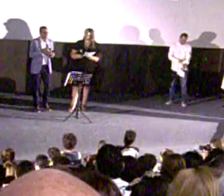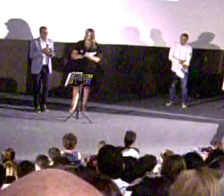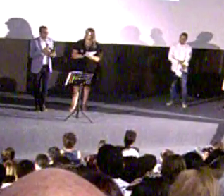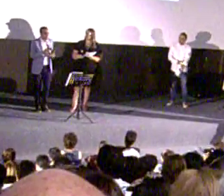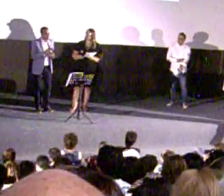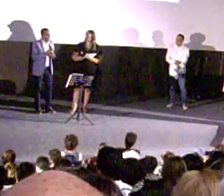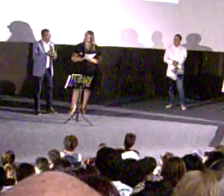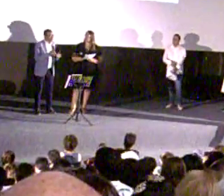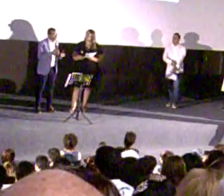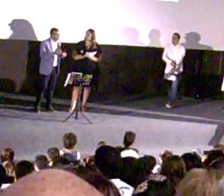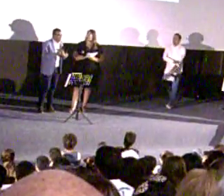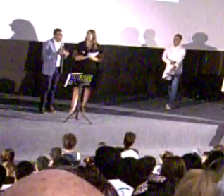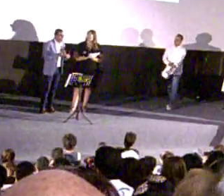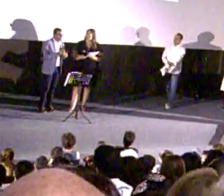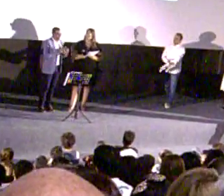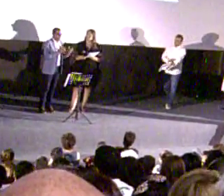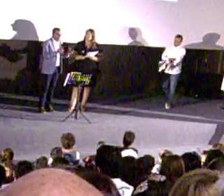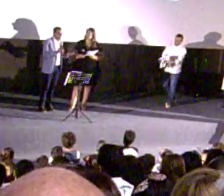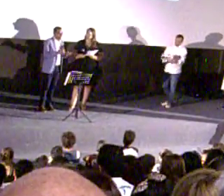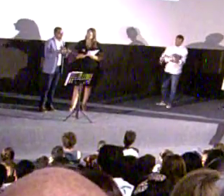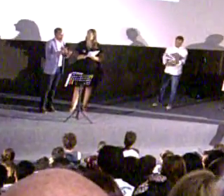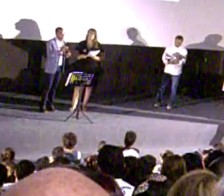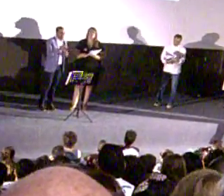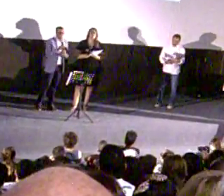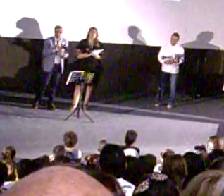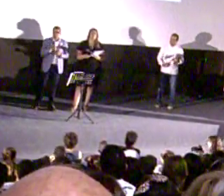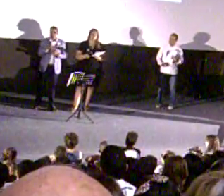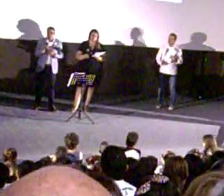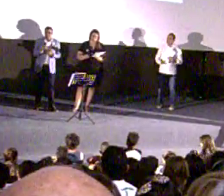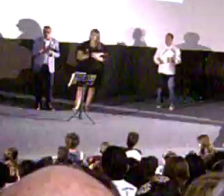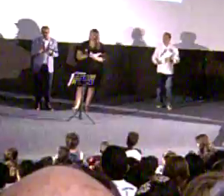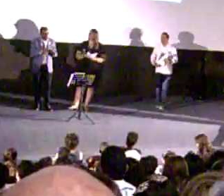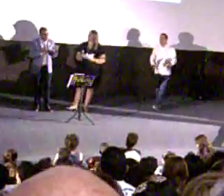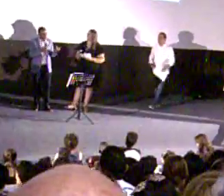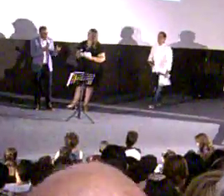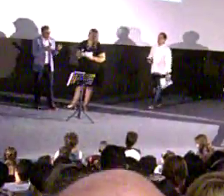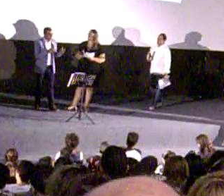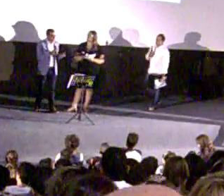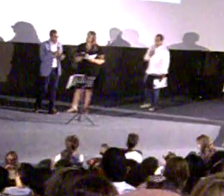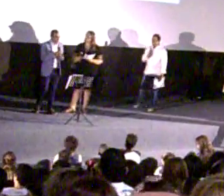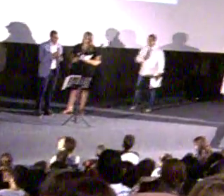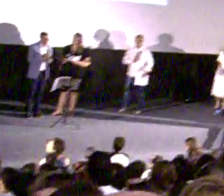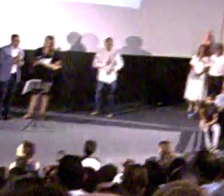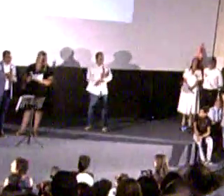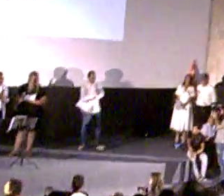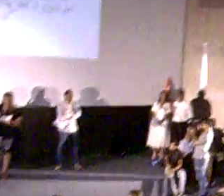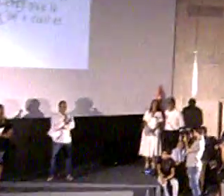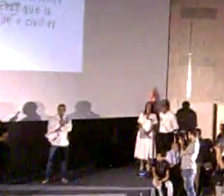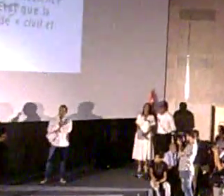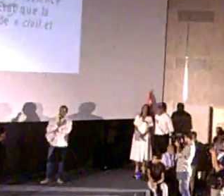الفنية الأكاديمية من مواقعهم أيضا الحياتية الإعلامية. هؤلاء وهؤلاء من النساء ومن